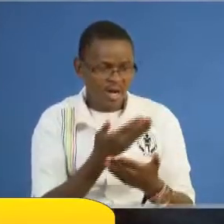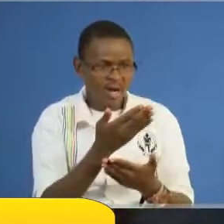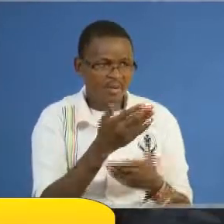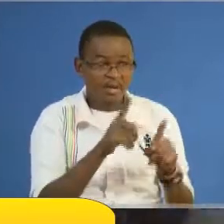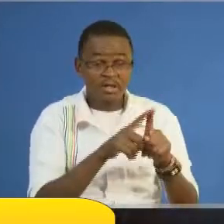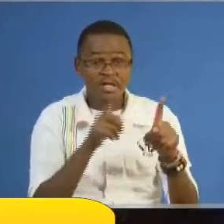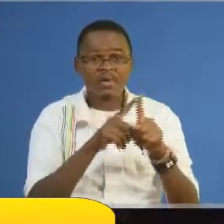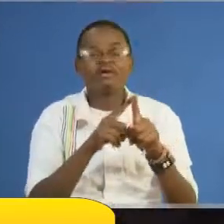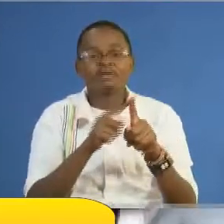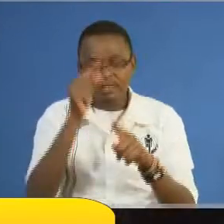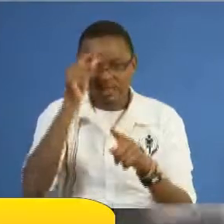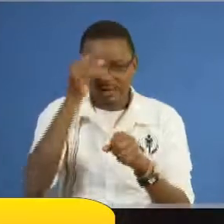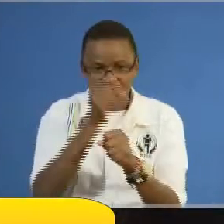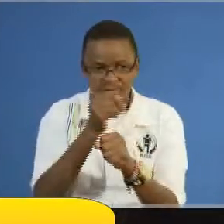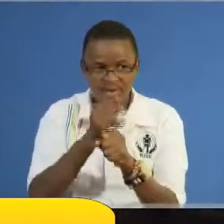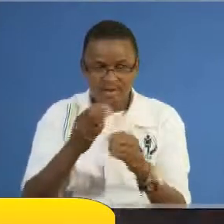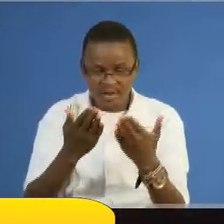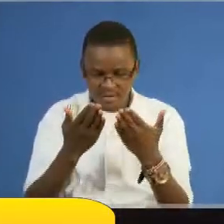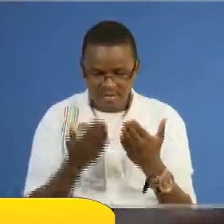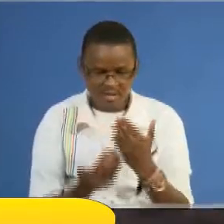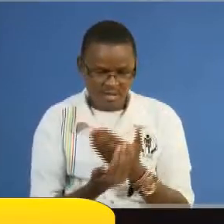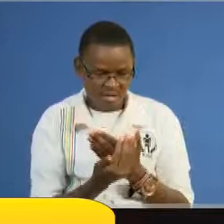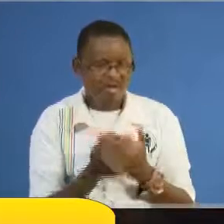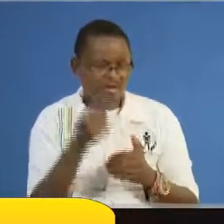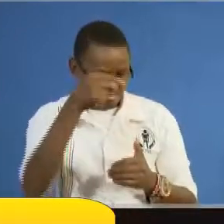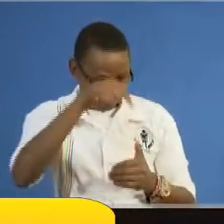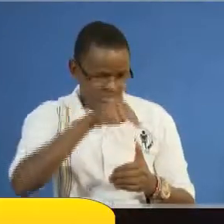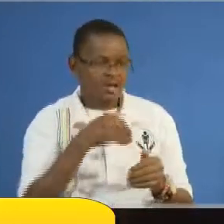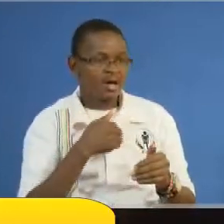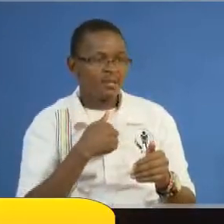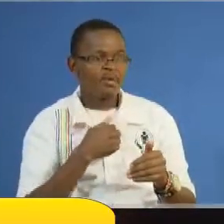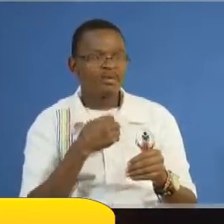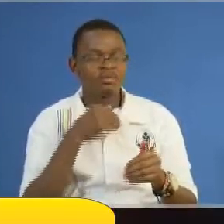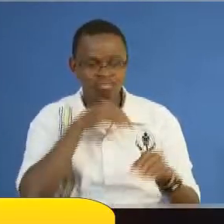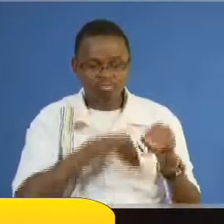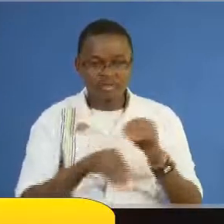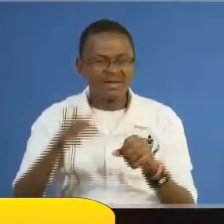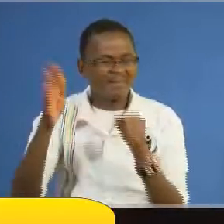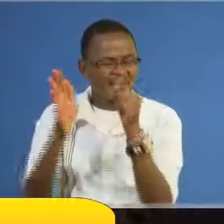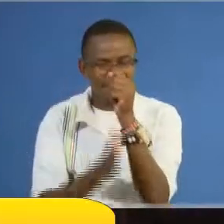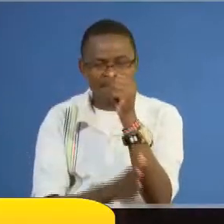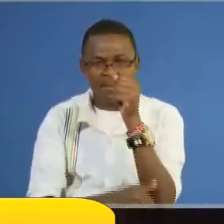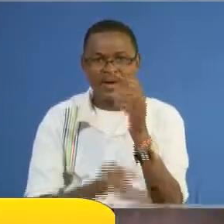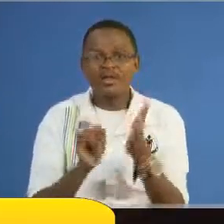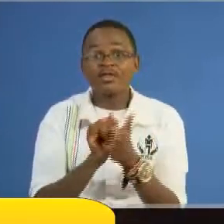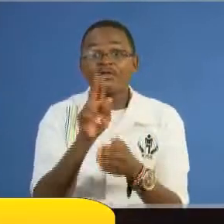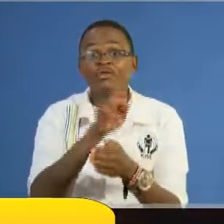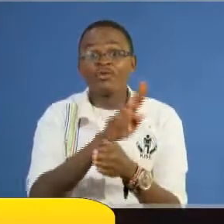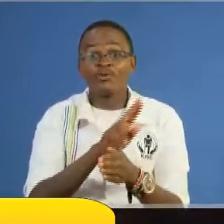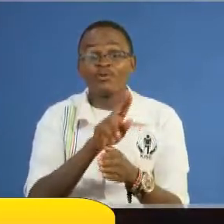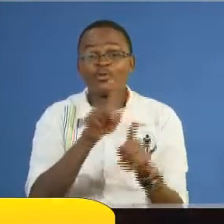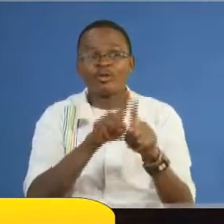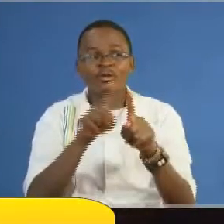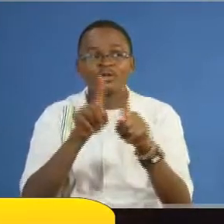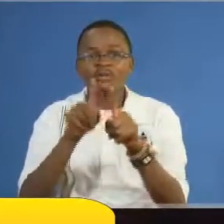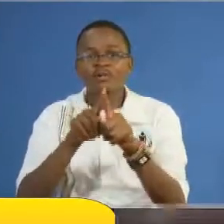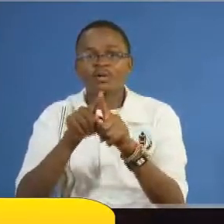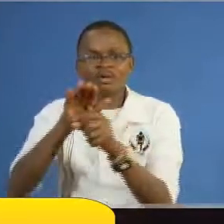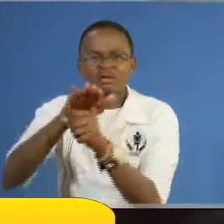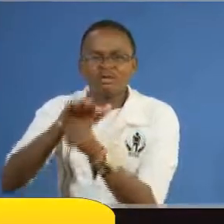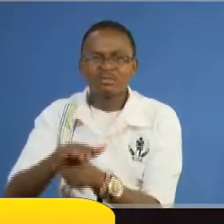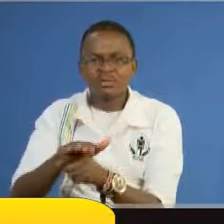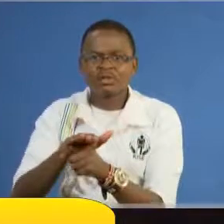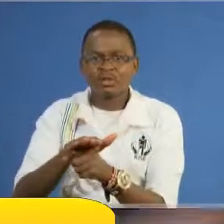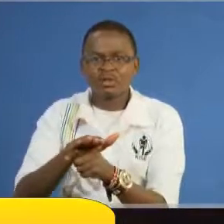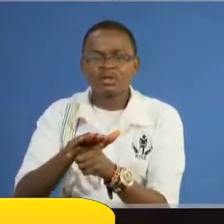kazi, ndio kazi apeane pesa, tafadhali enda ushtaki hawa watu, sababu hiyo ni ubaya, hiyo ni kuumiza watoto, kuumiza wazazi, kuumiza